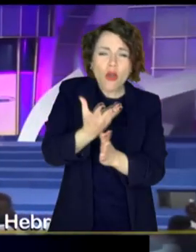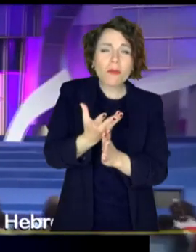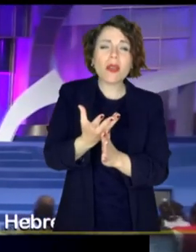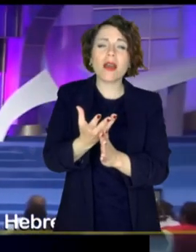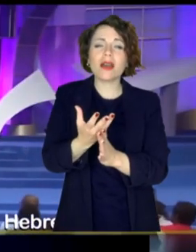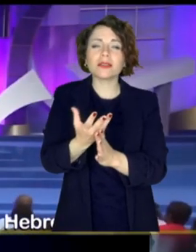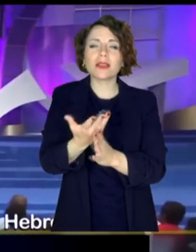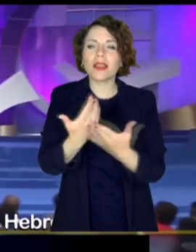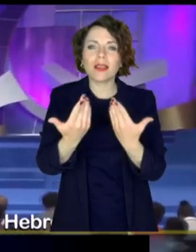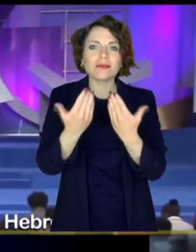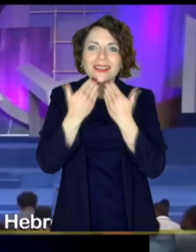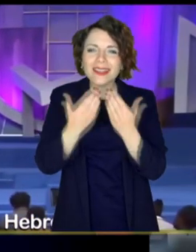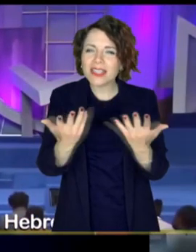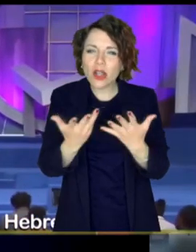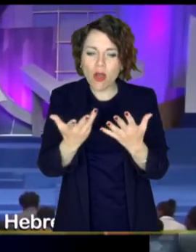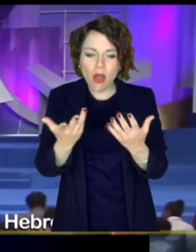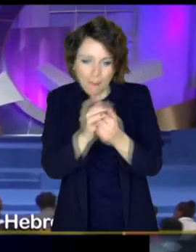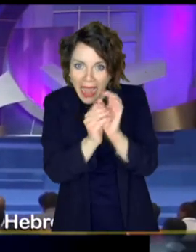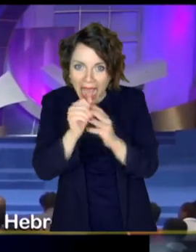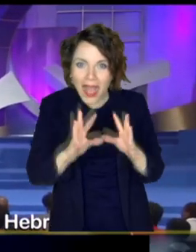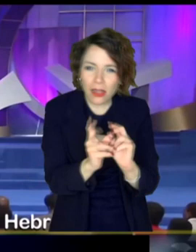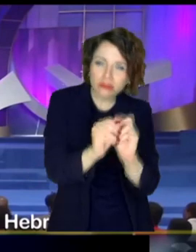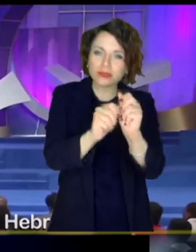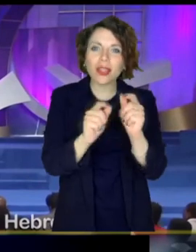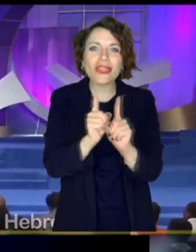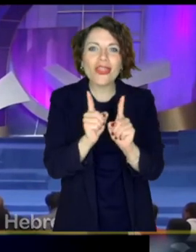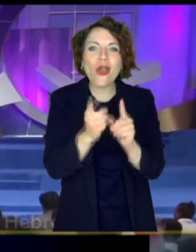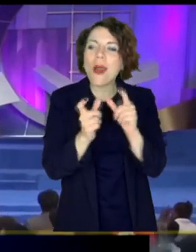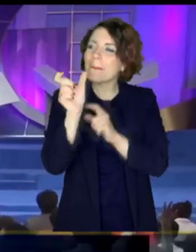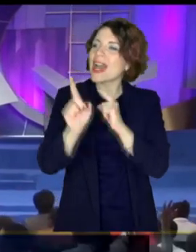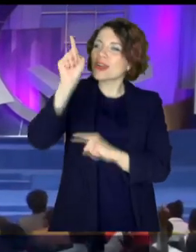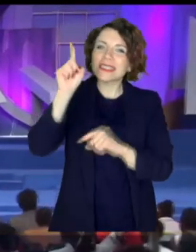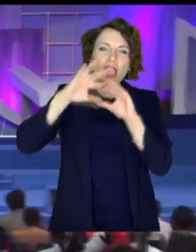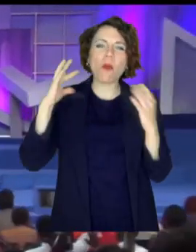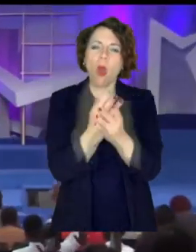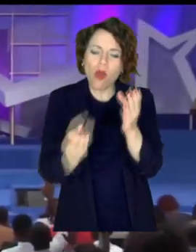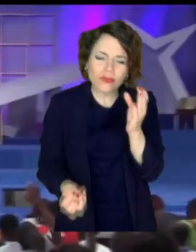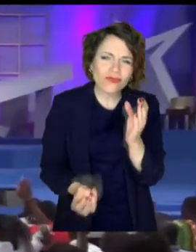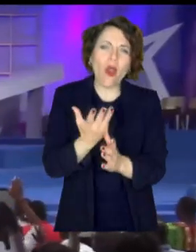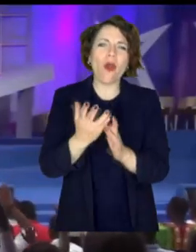formati. Da che? Con le mani? No! Dalla parola di Dio.